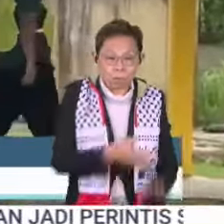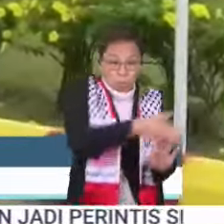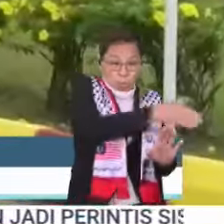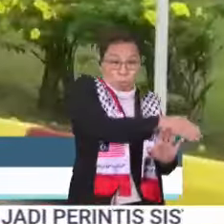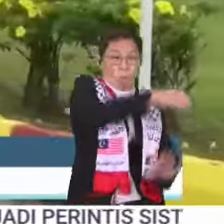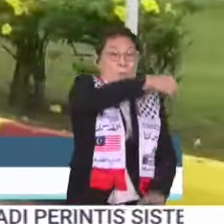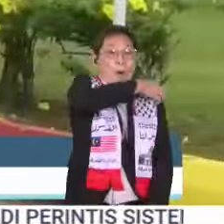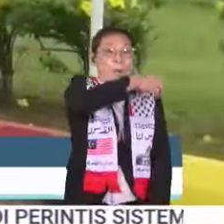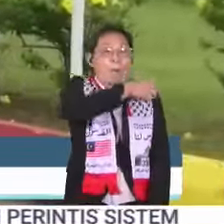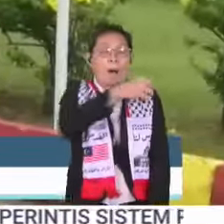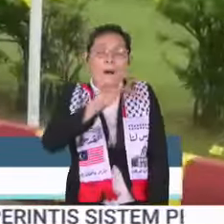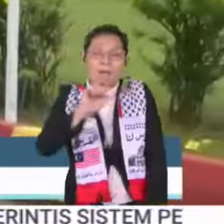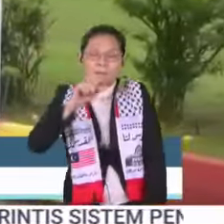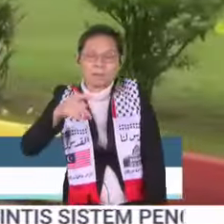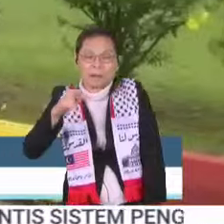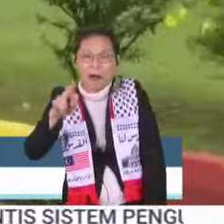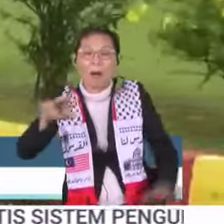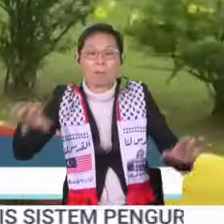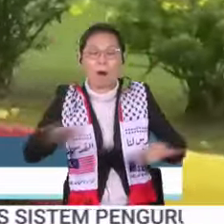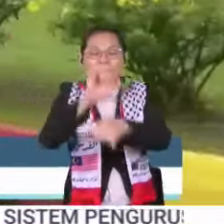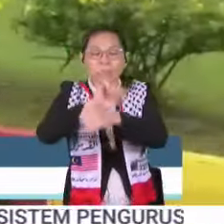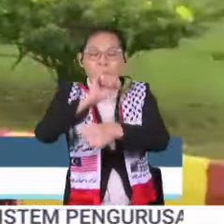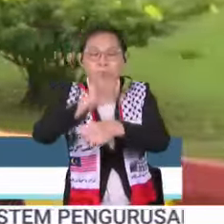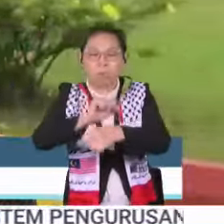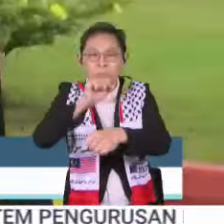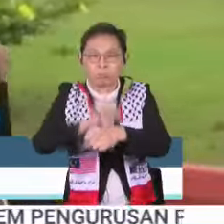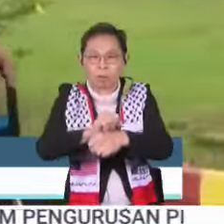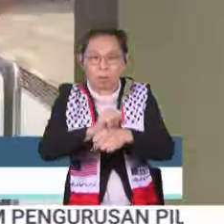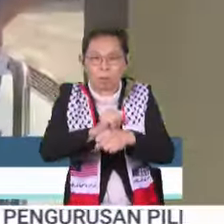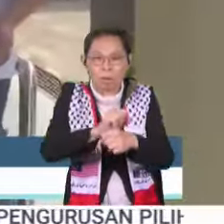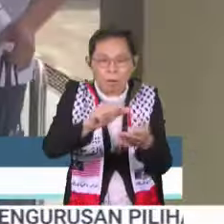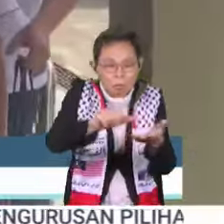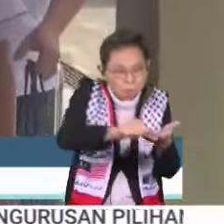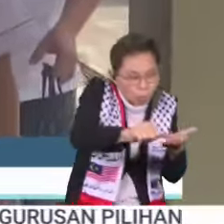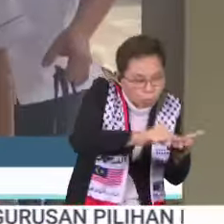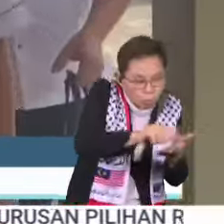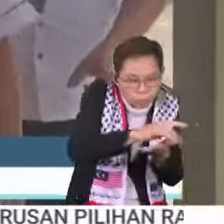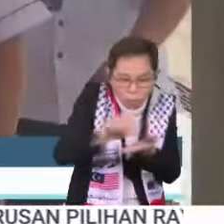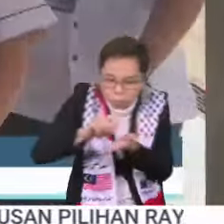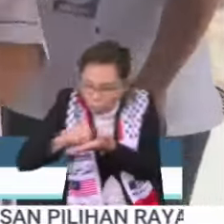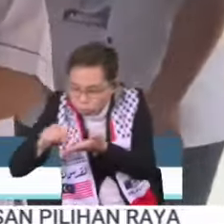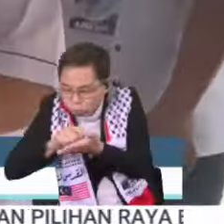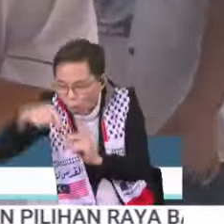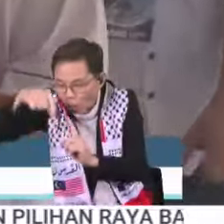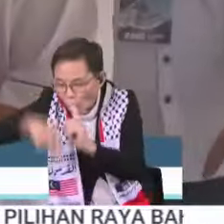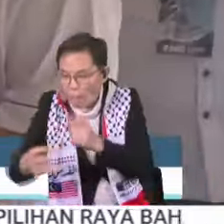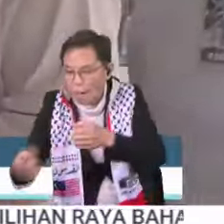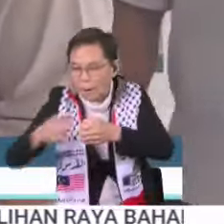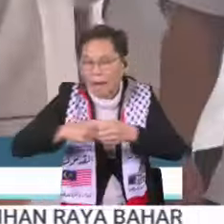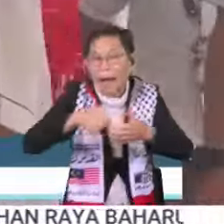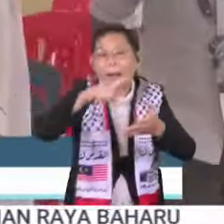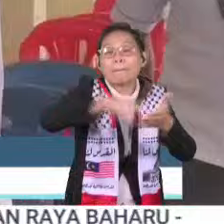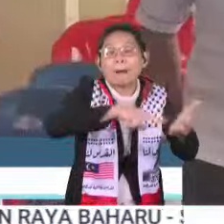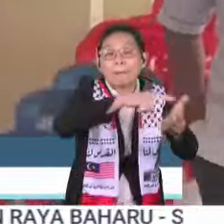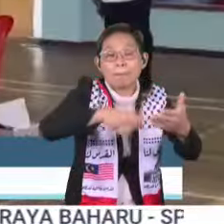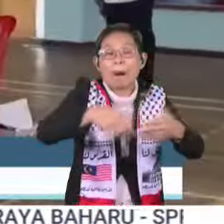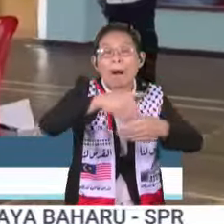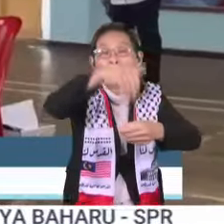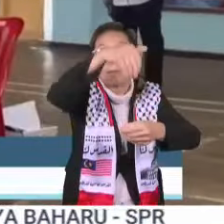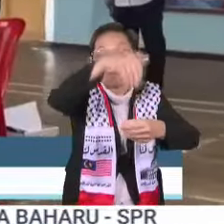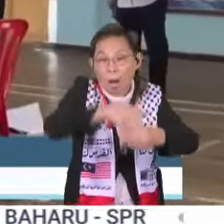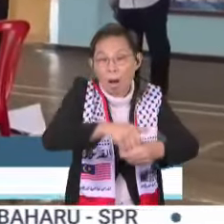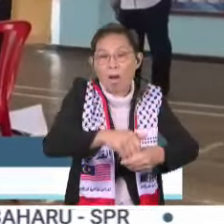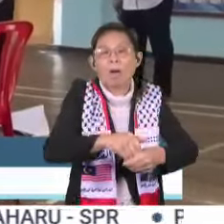Sebelum ini, pegawai-pegawai SPR melakukan kerja-kerja dokumentasi dan mengisi data berkaitan pilihan raya berdasarkan borang